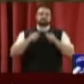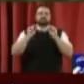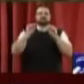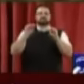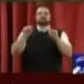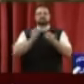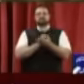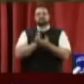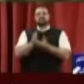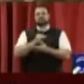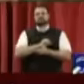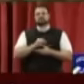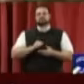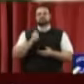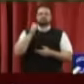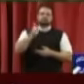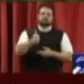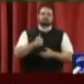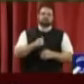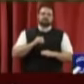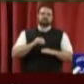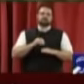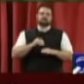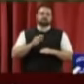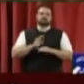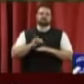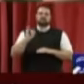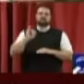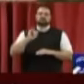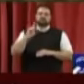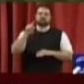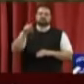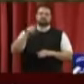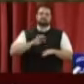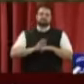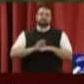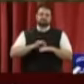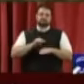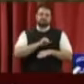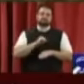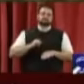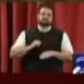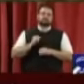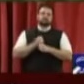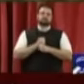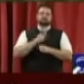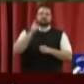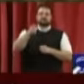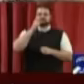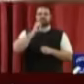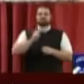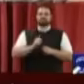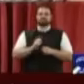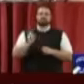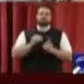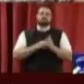învață singur, cu adevărat, că pe cine nu lași să-și ducă experiența, o să-ți faci țin rău. De ce? Adică nu trebuie să faci bine, dragul meu.